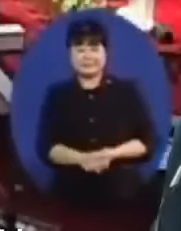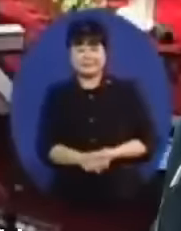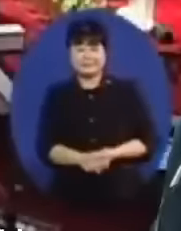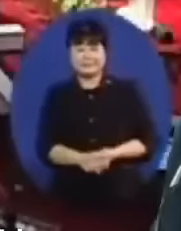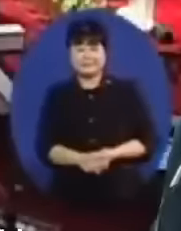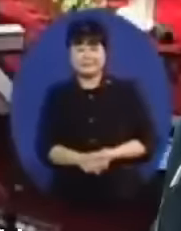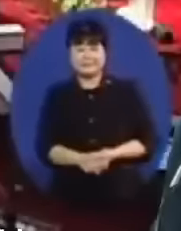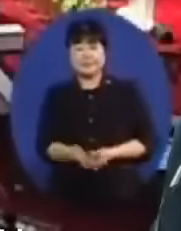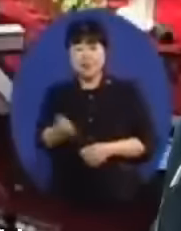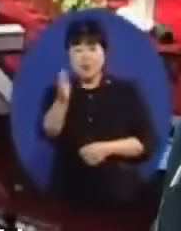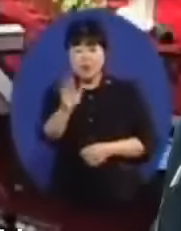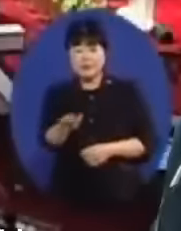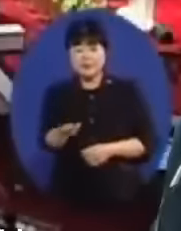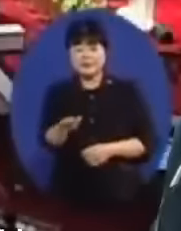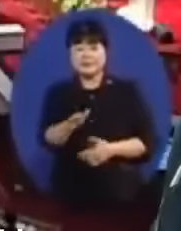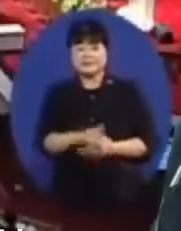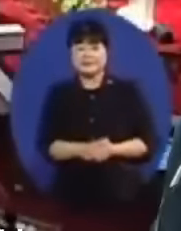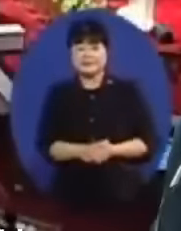그러면